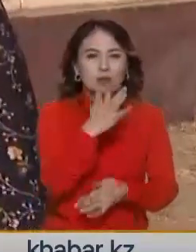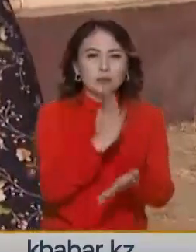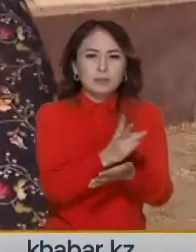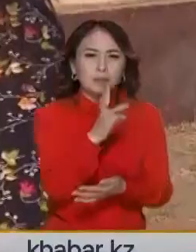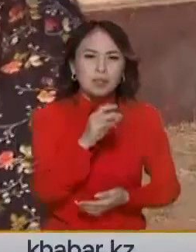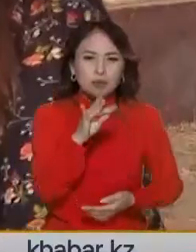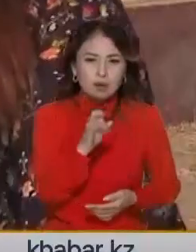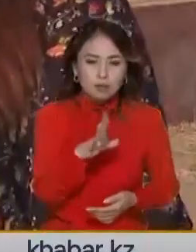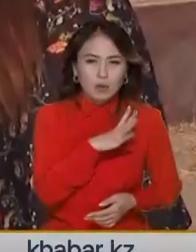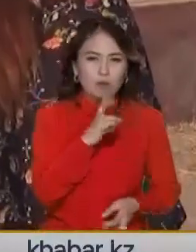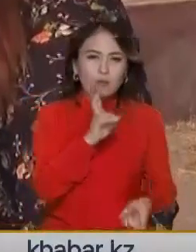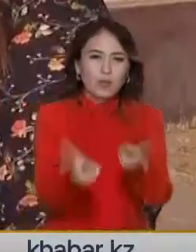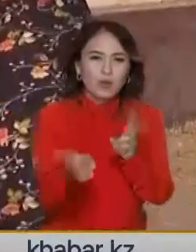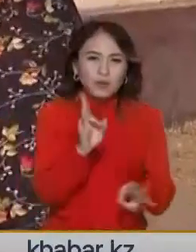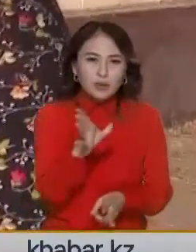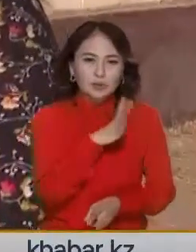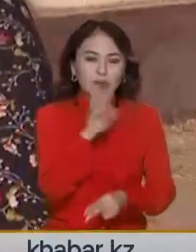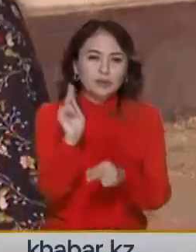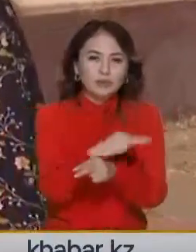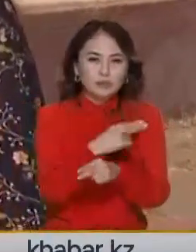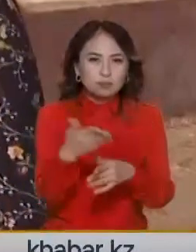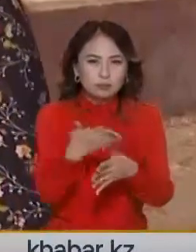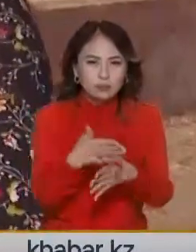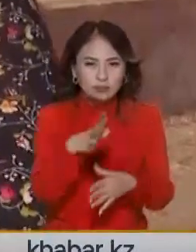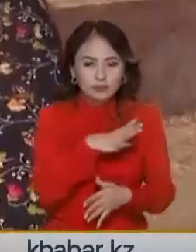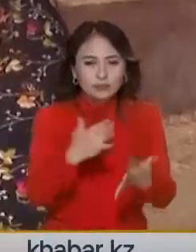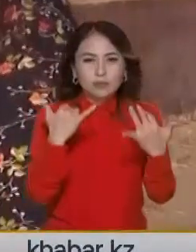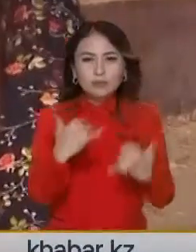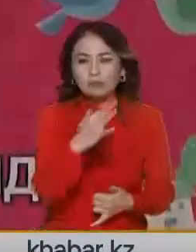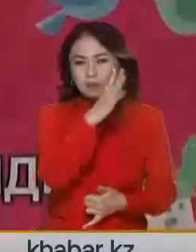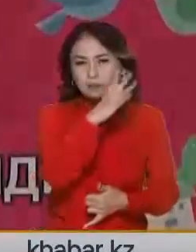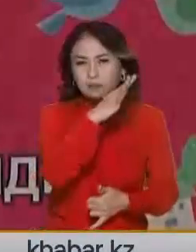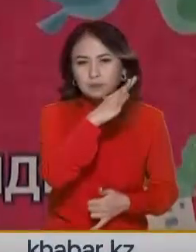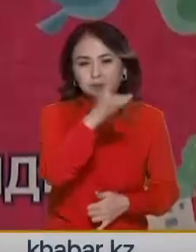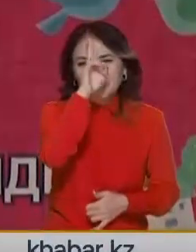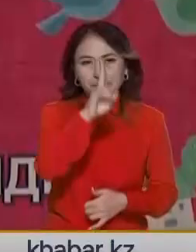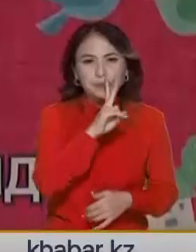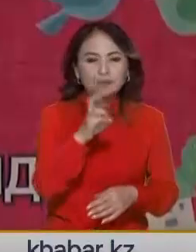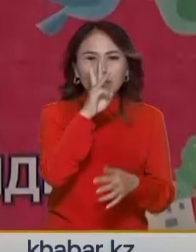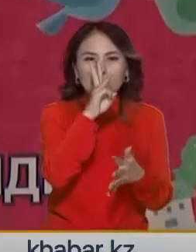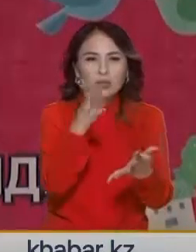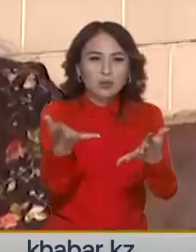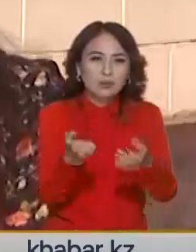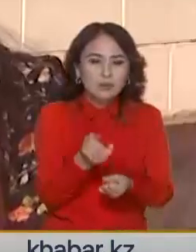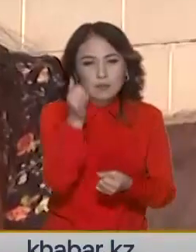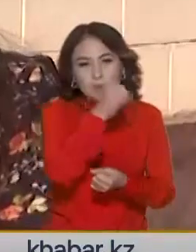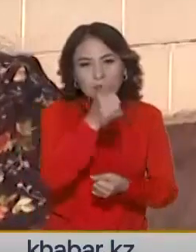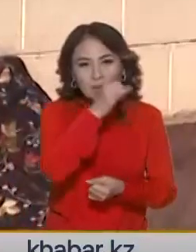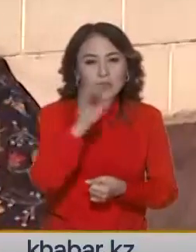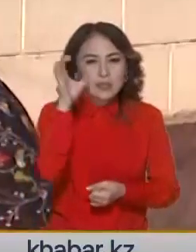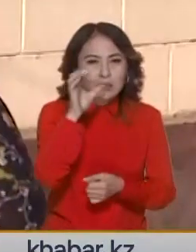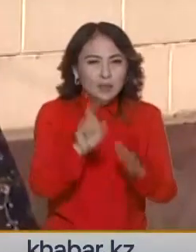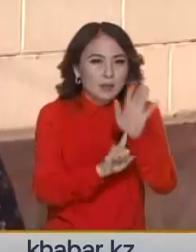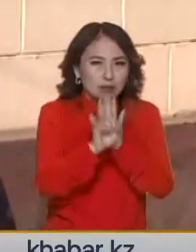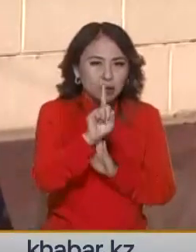да болдым, повар да болдым, тәрбиеші көмекшісі да болдым. Қазіргі таңда екі ай жалақымызды ала алмай жүрміз. 42-тің бас